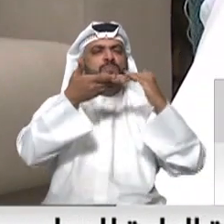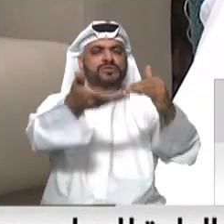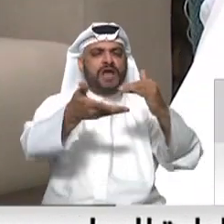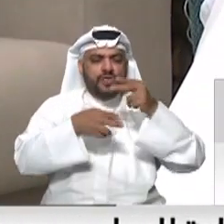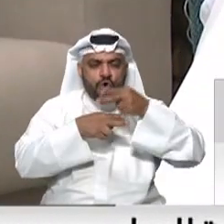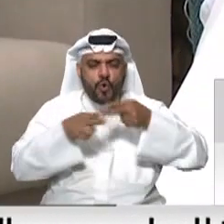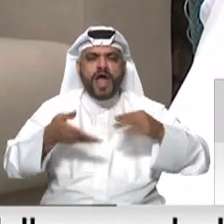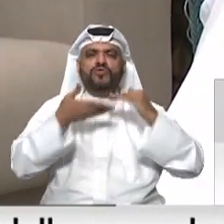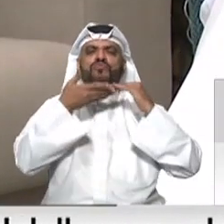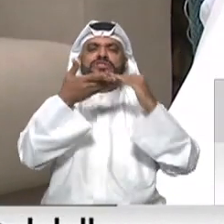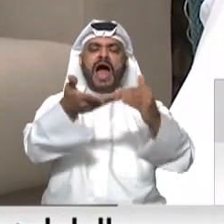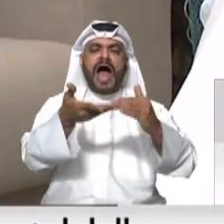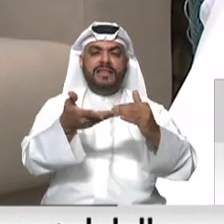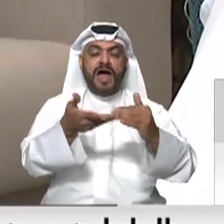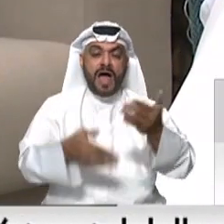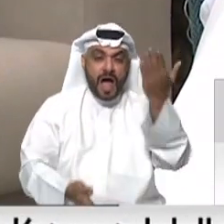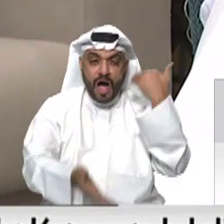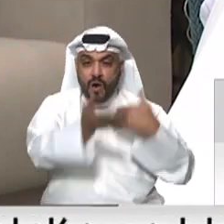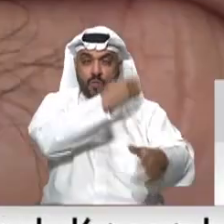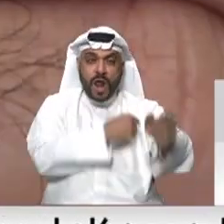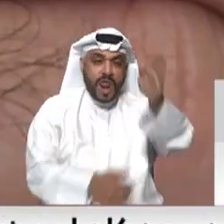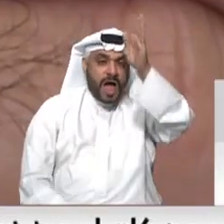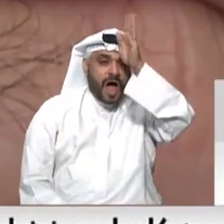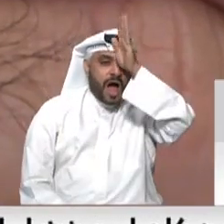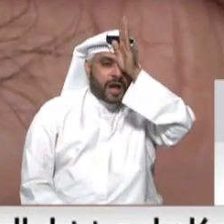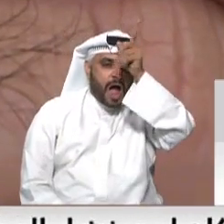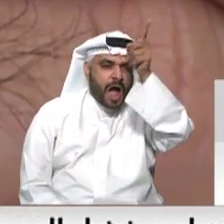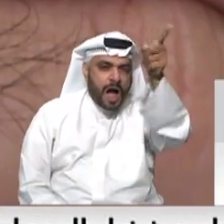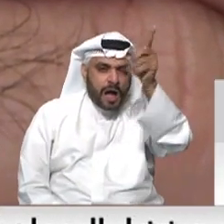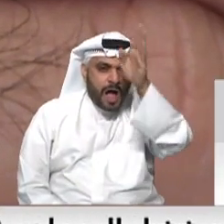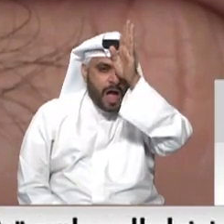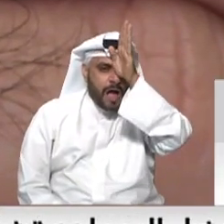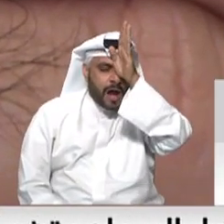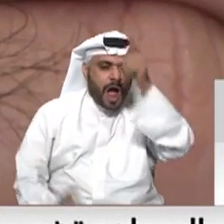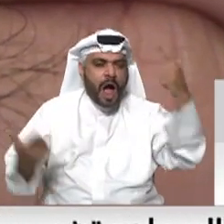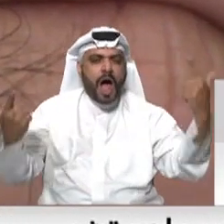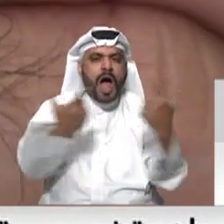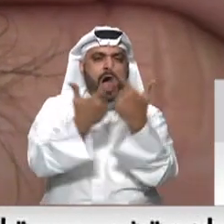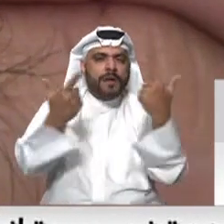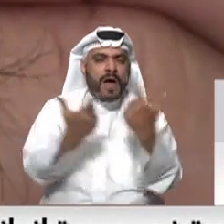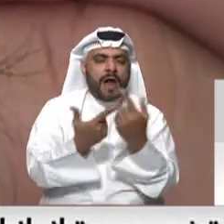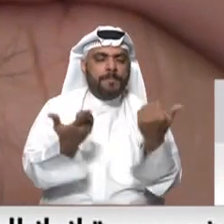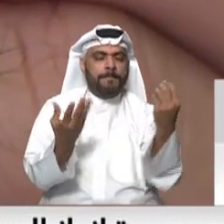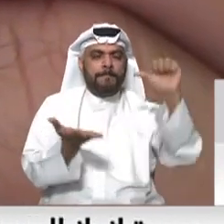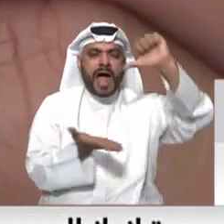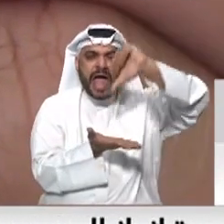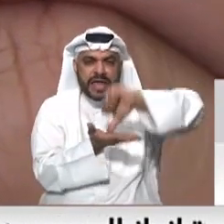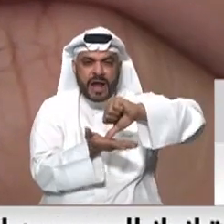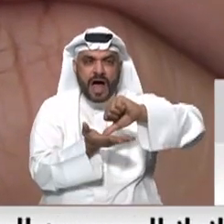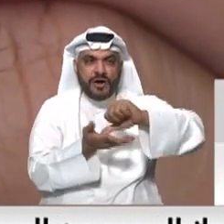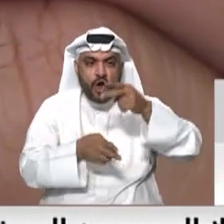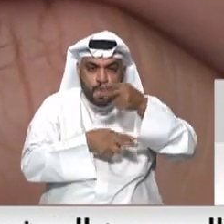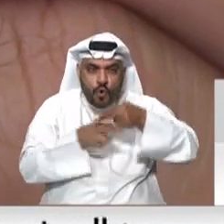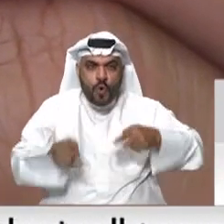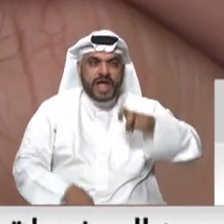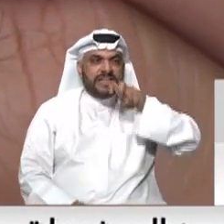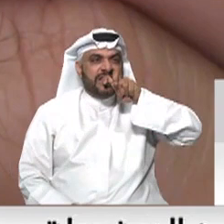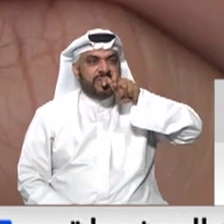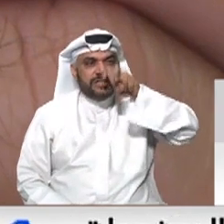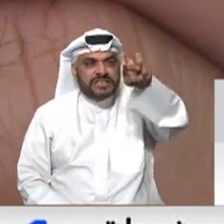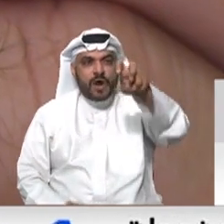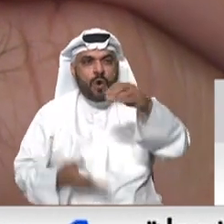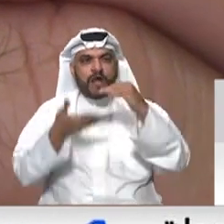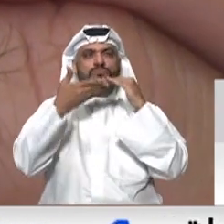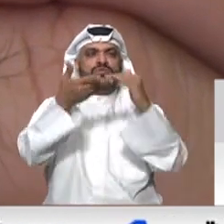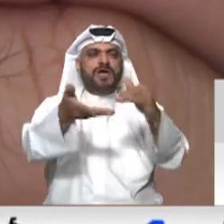خلال فترة 7 أشهر الغزو، ووفروا الخبز لأهل الكويت الصامدين.